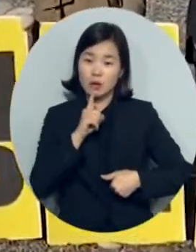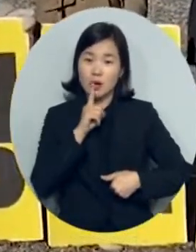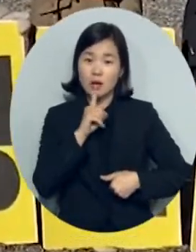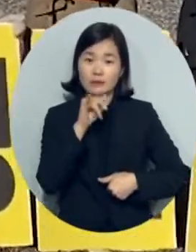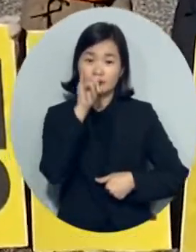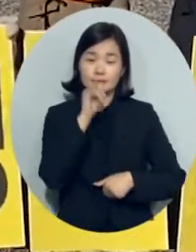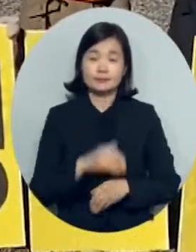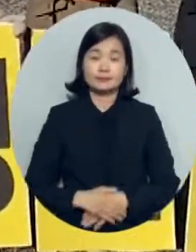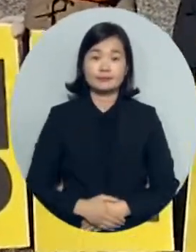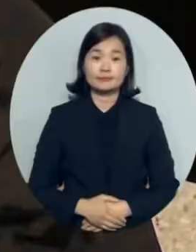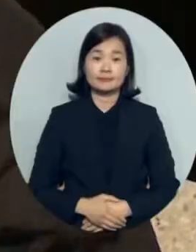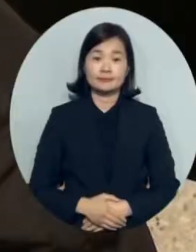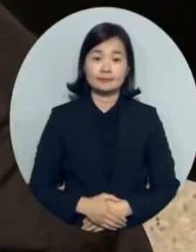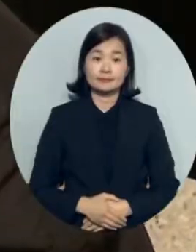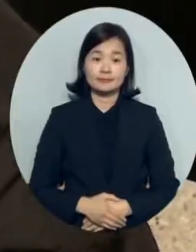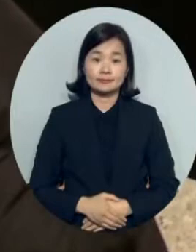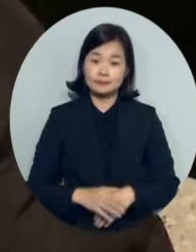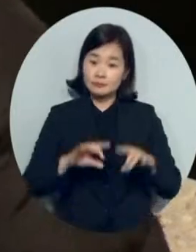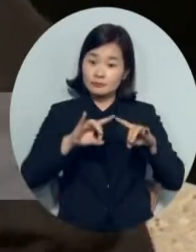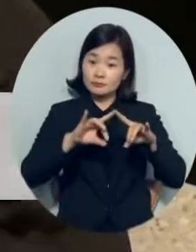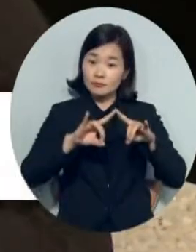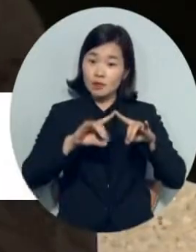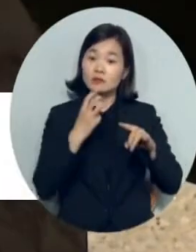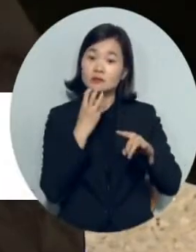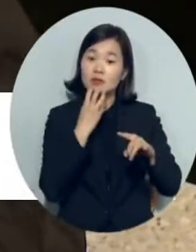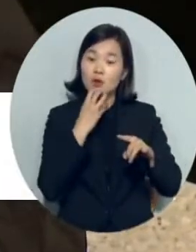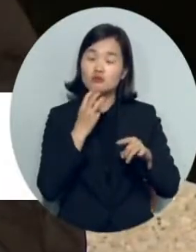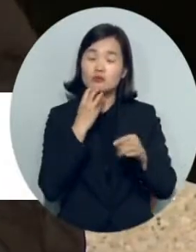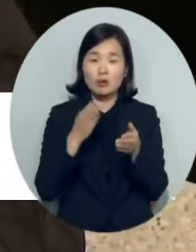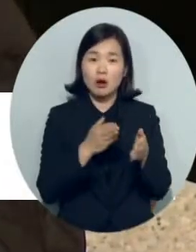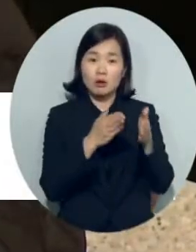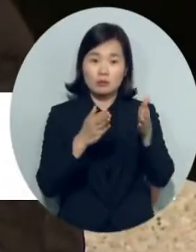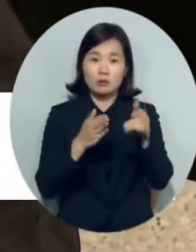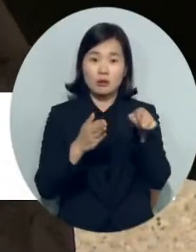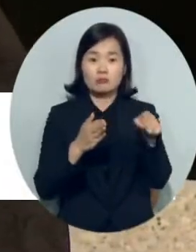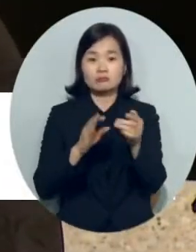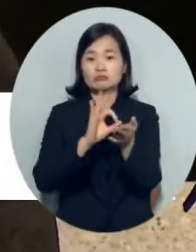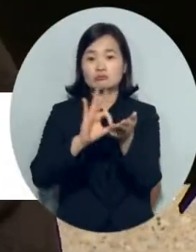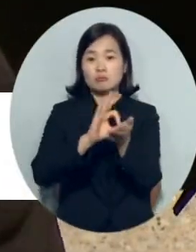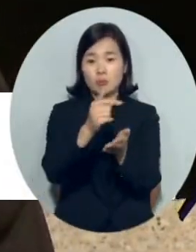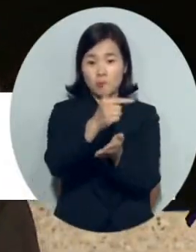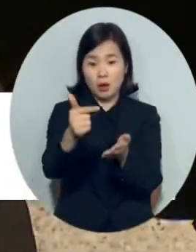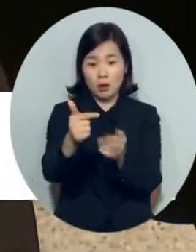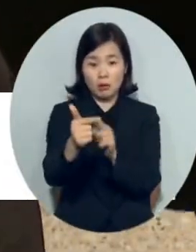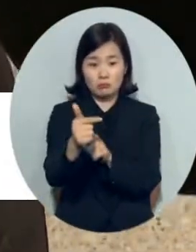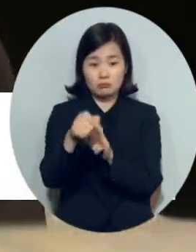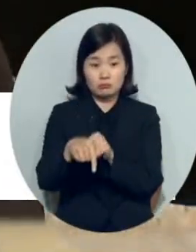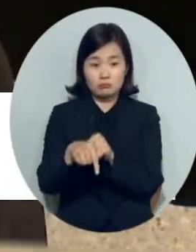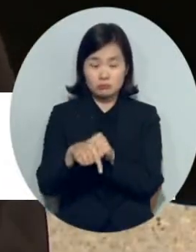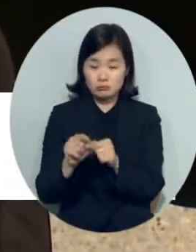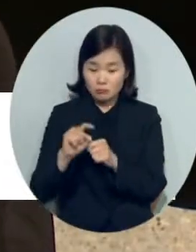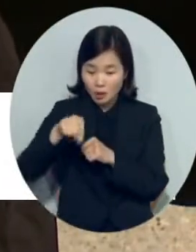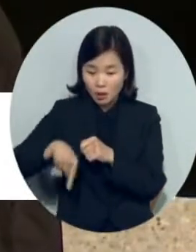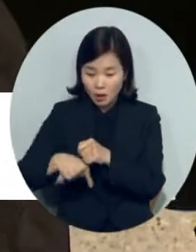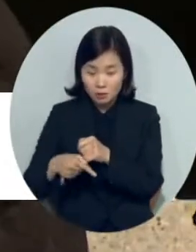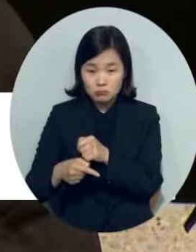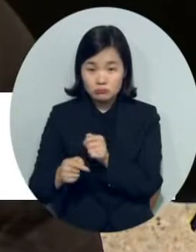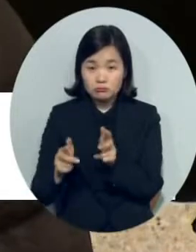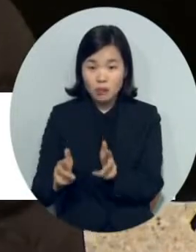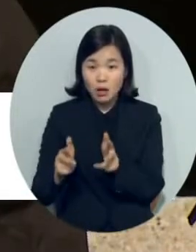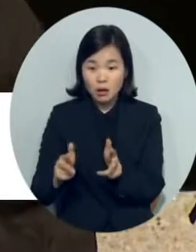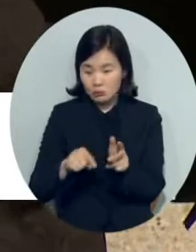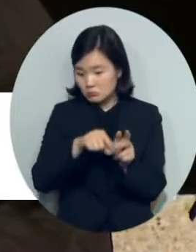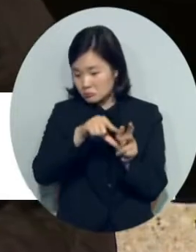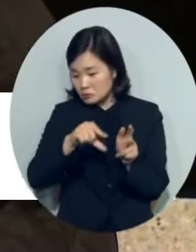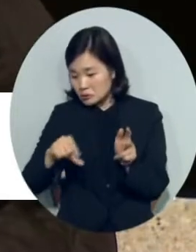얻고 있습니다 전기는 서울 경기를 포함한 수도권에서 가장 많이 사용하는 반면 핵발전소는 일부